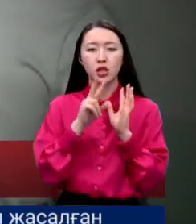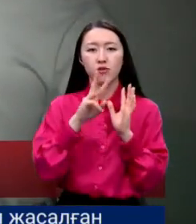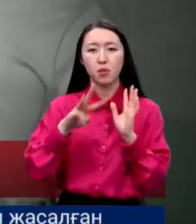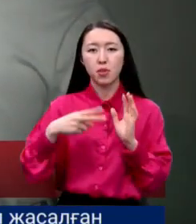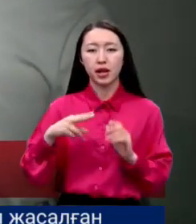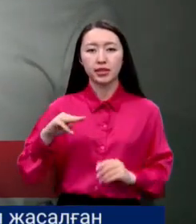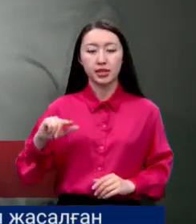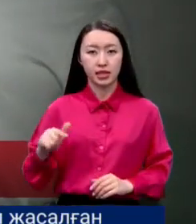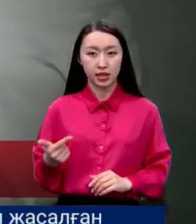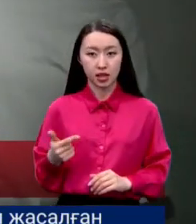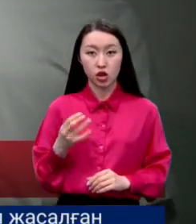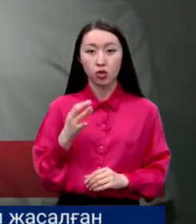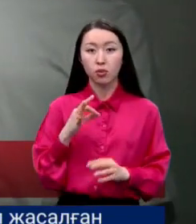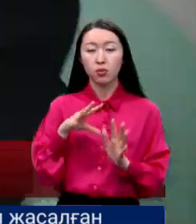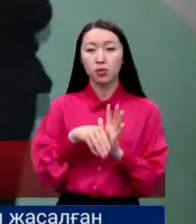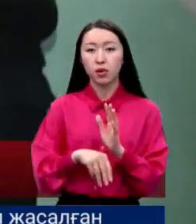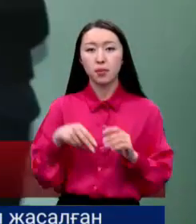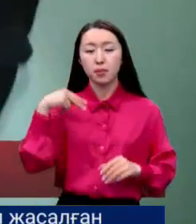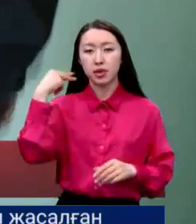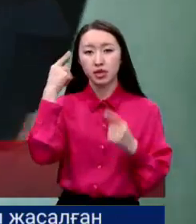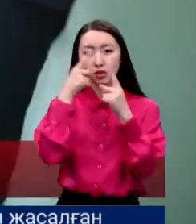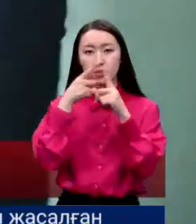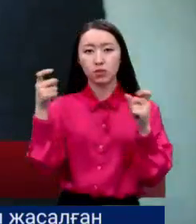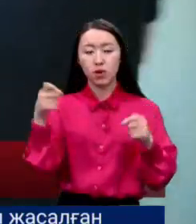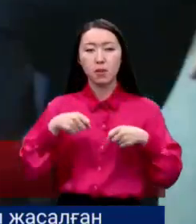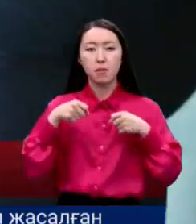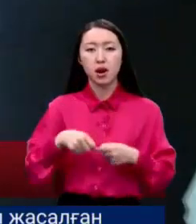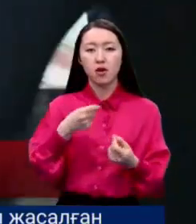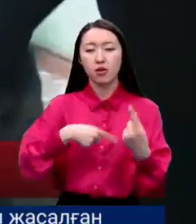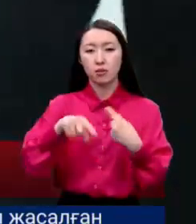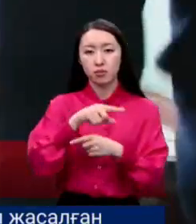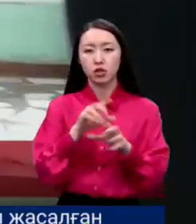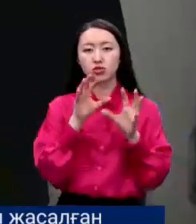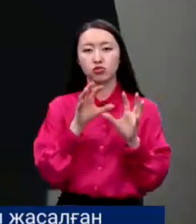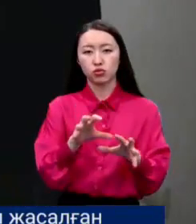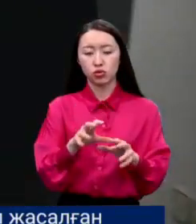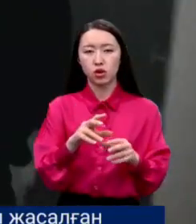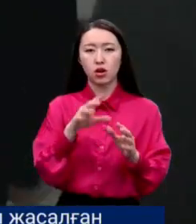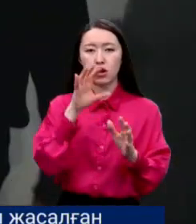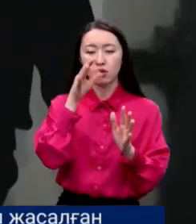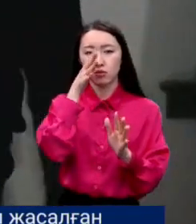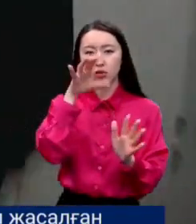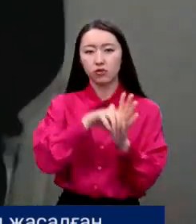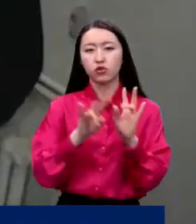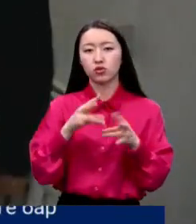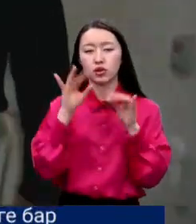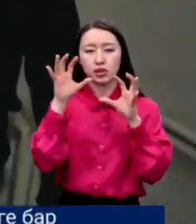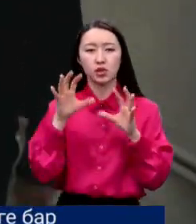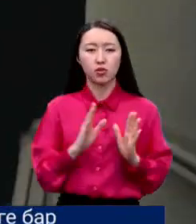миллиарда тенге. При этом президент поручил не ущемлять права бизнеса и соблюдать законность во время